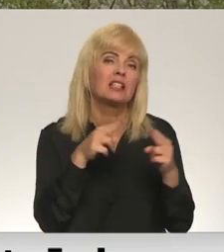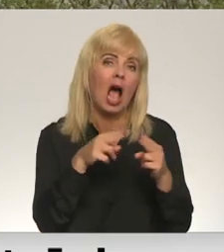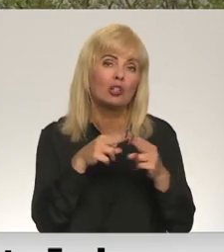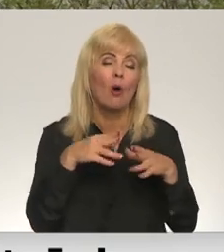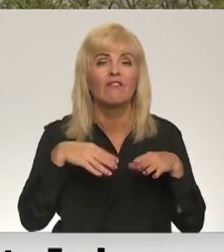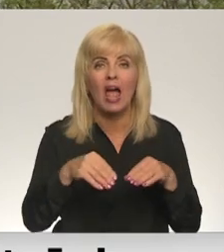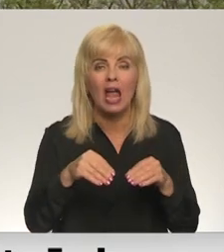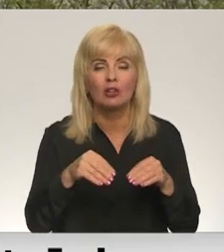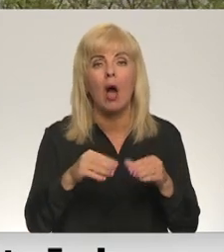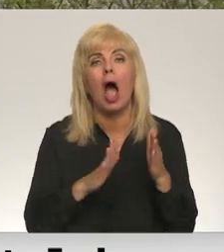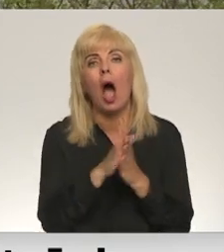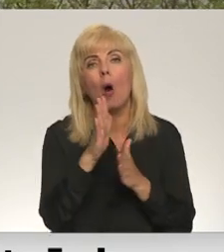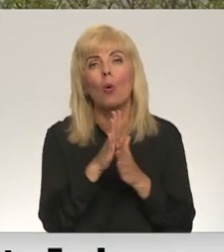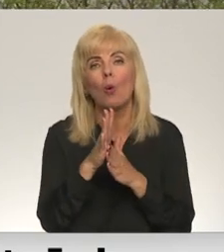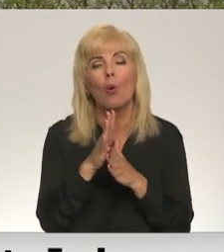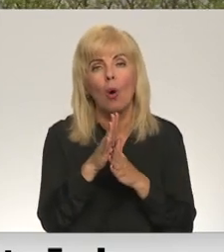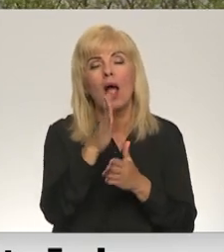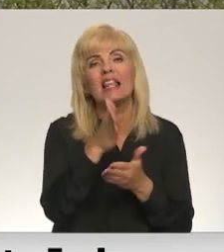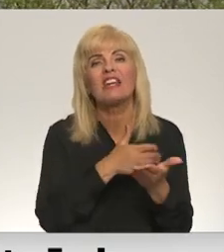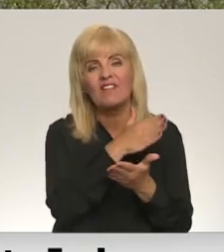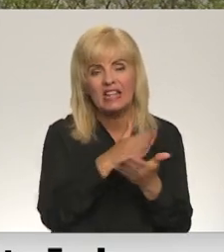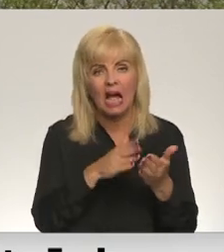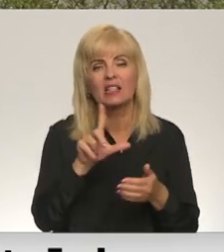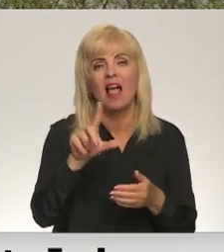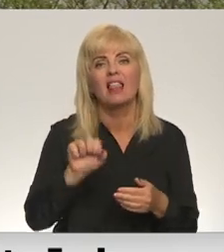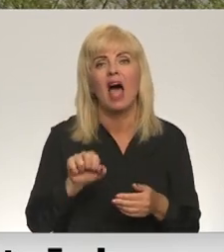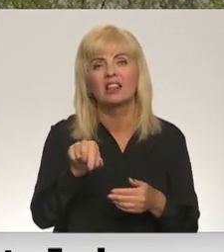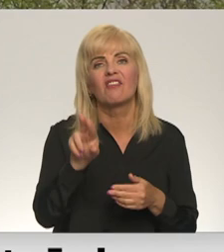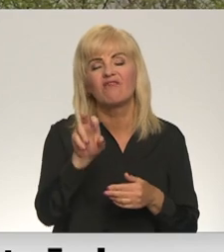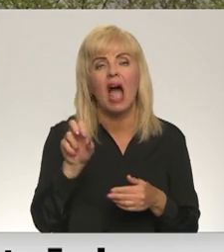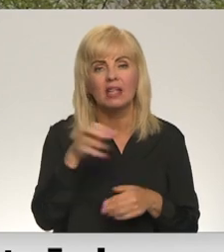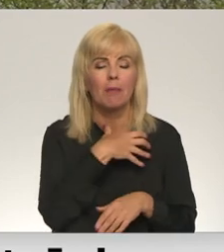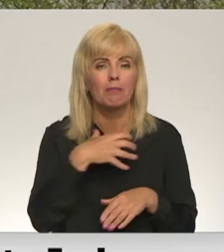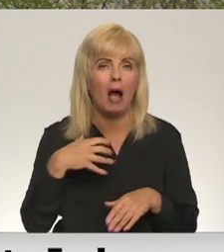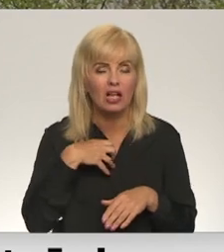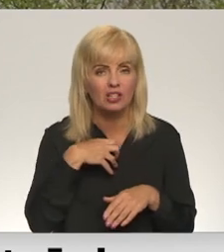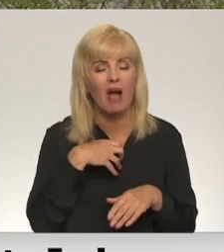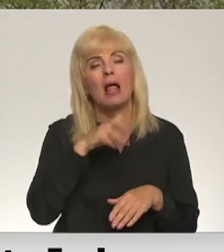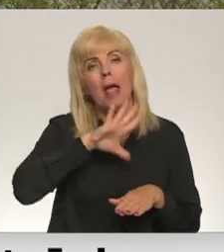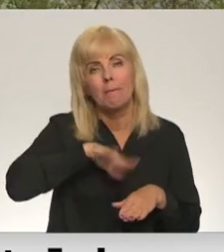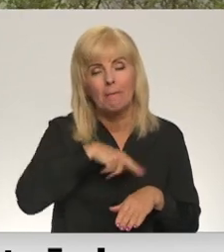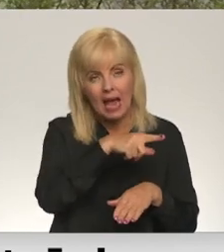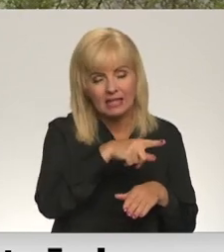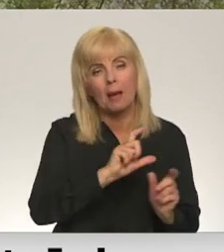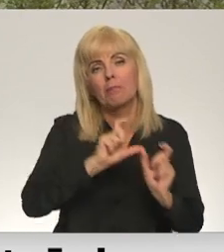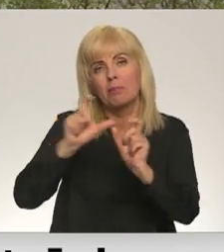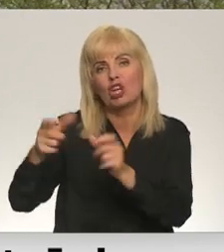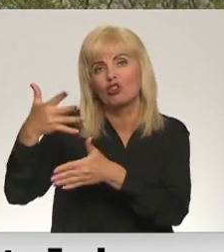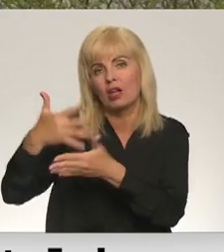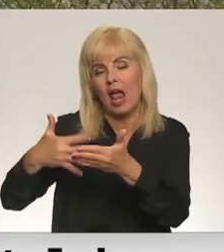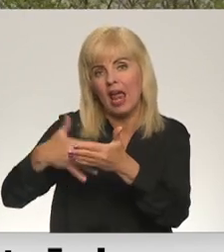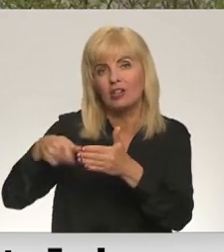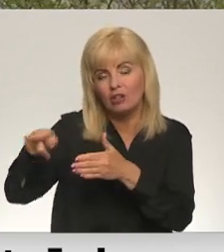veic latvāņu apkarošanu pati, un pēc tam pašvaldības pienākums ir piestādīt viņam rēķinu par šo te latvāņu apkarošanu